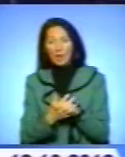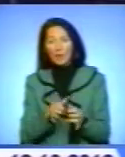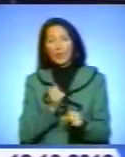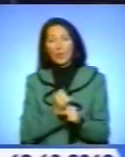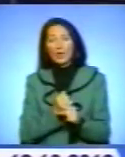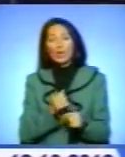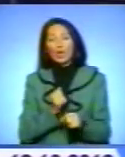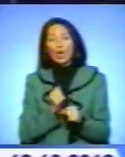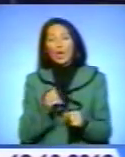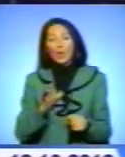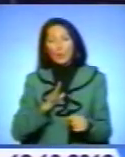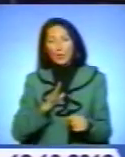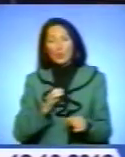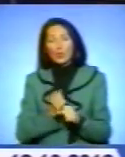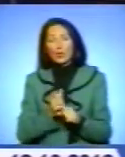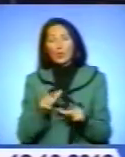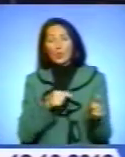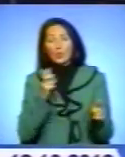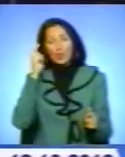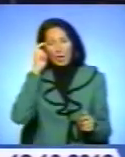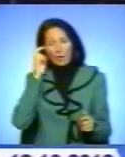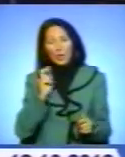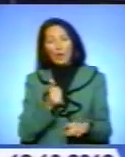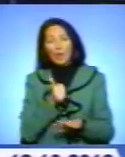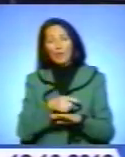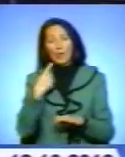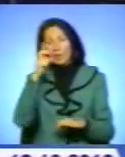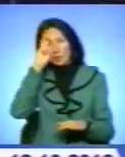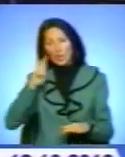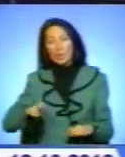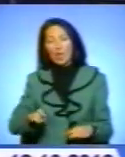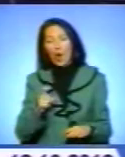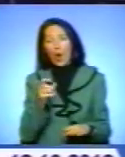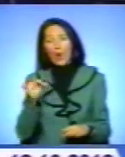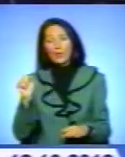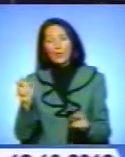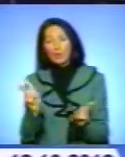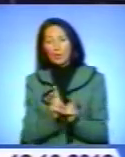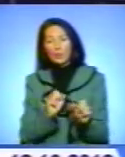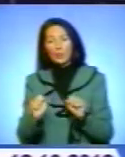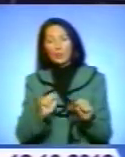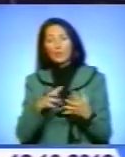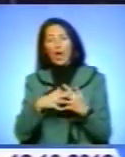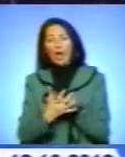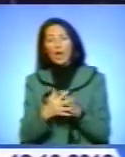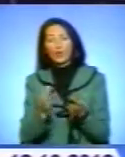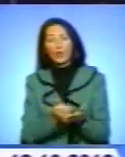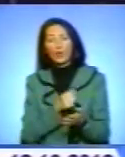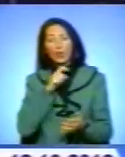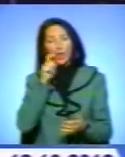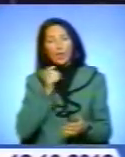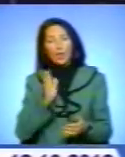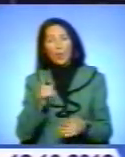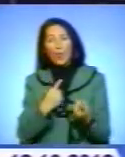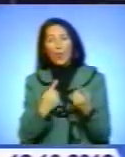робочою поїздкою в Києві, голова обласної державної адміністрації Валентин Хоптян зустрівся із керівництвом Аграрного фонду України. Було обговорено ряд питань,